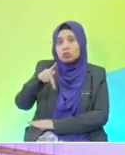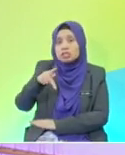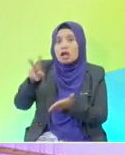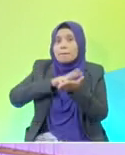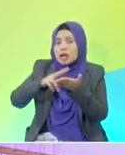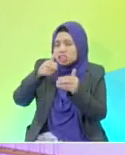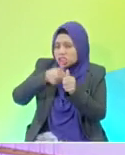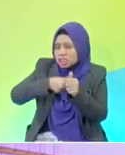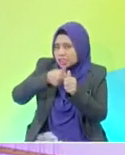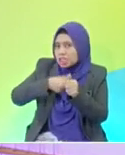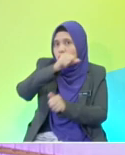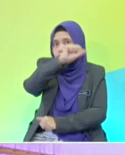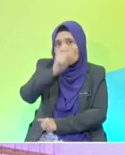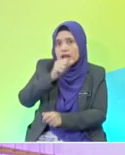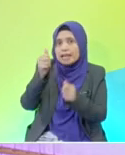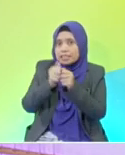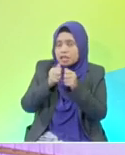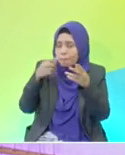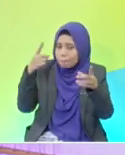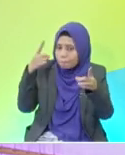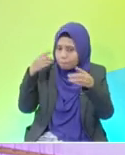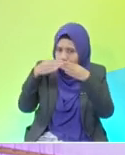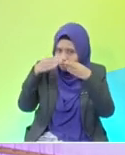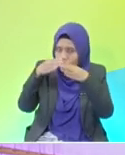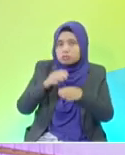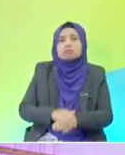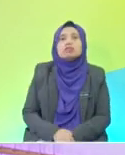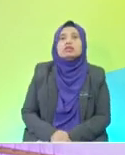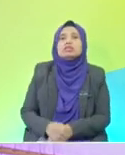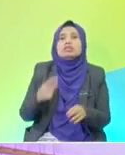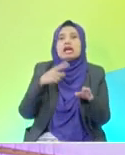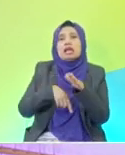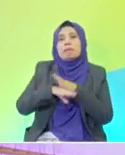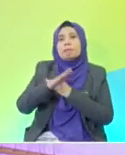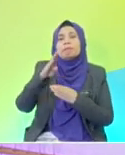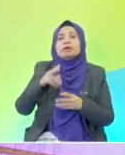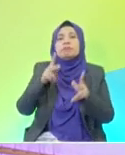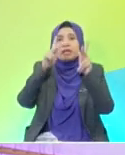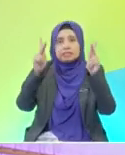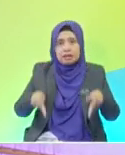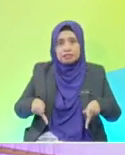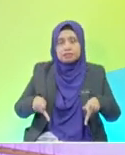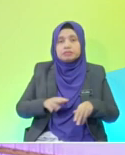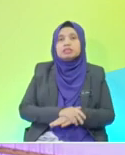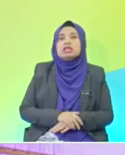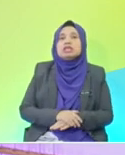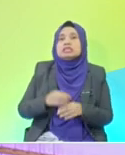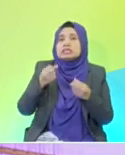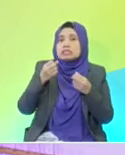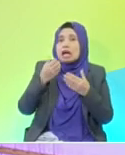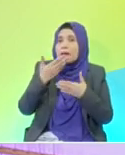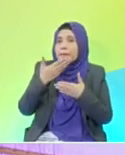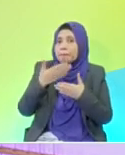setiap soal dengan teliti sebaik-baik saja di dalam di dalam pemeriksaan setelah soal